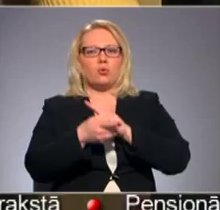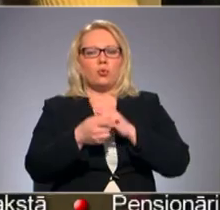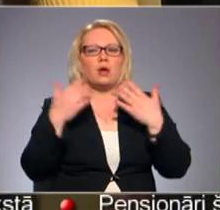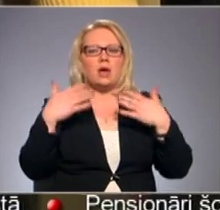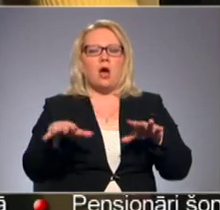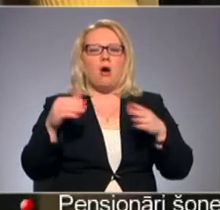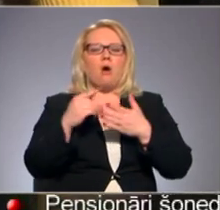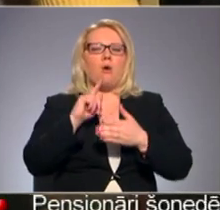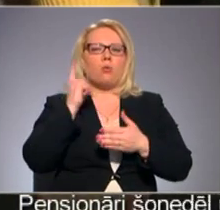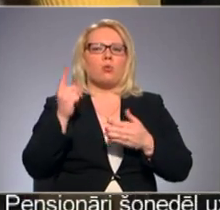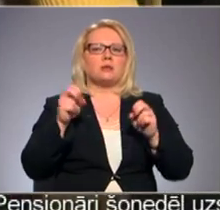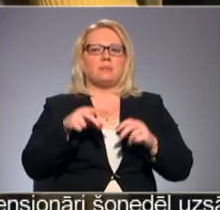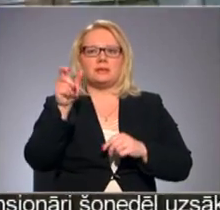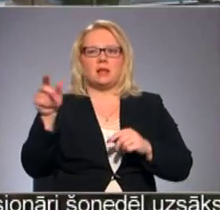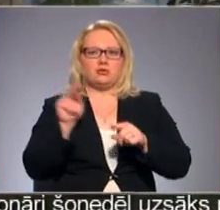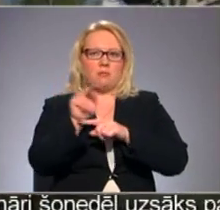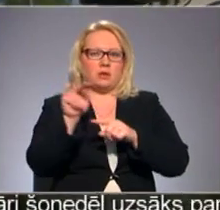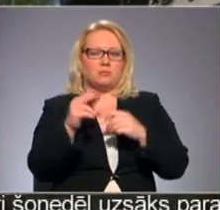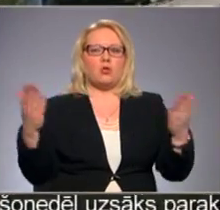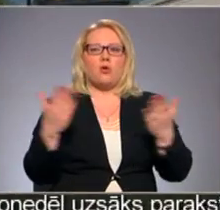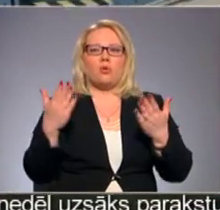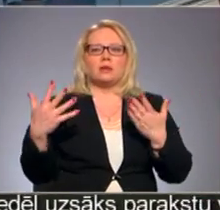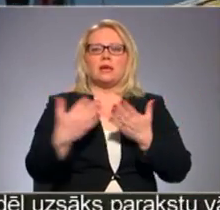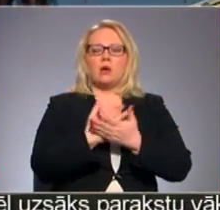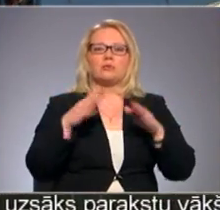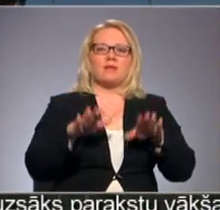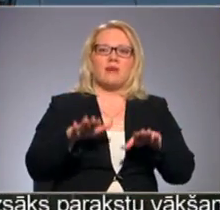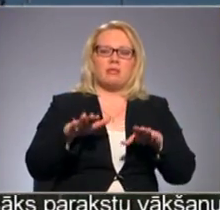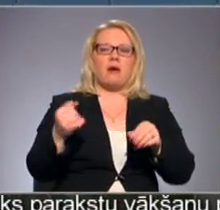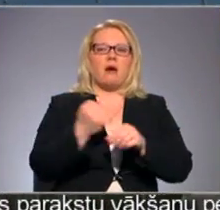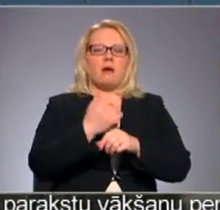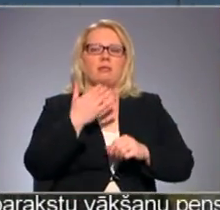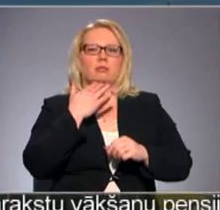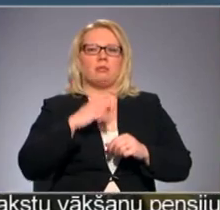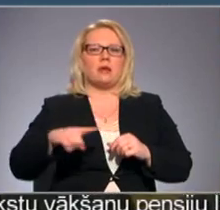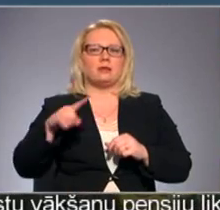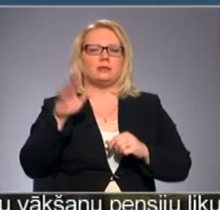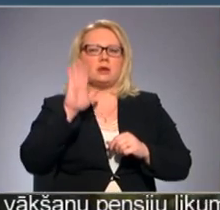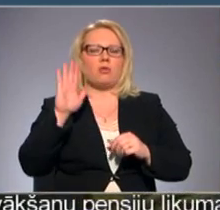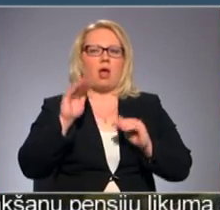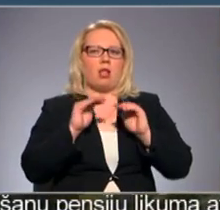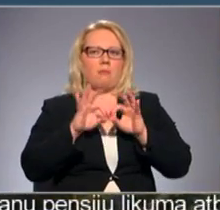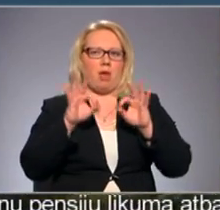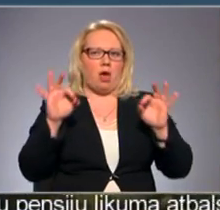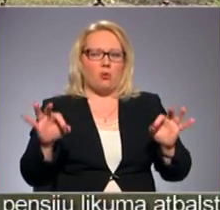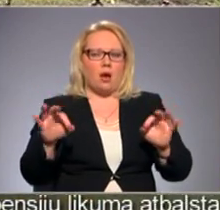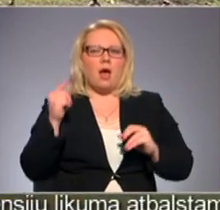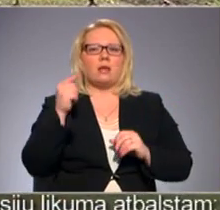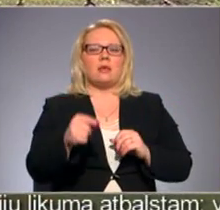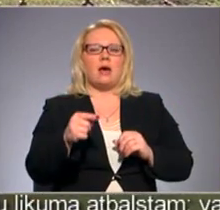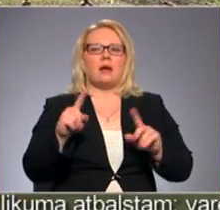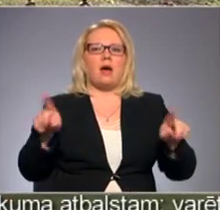jauno speciālistu apmācībai, no kuras iegūs gan vietējā, gan nacionālā mērogā. Tā ir